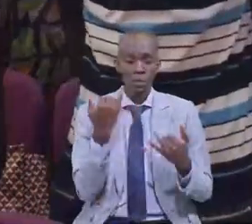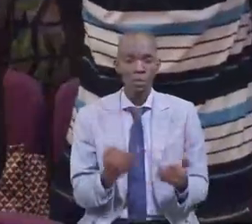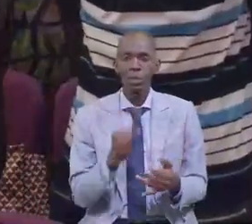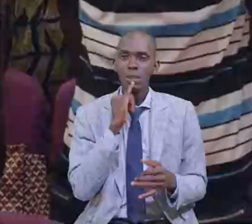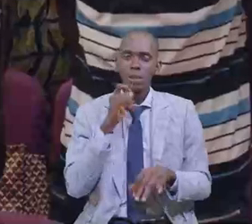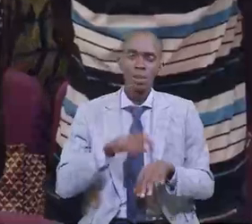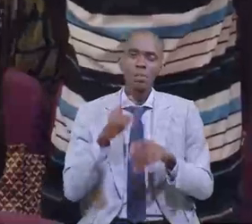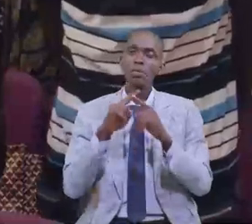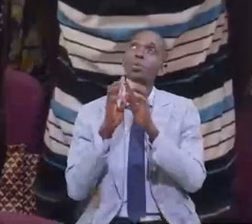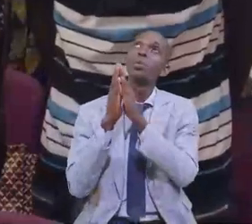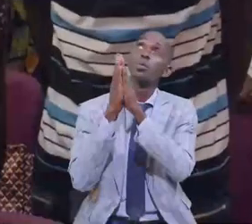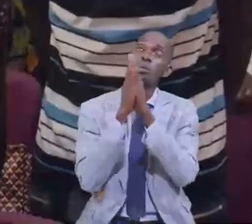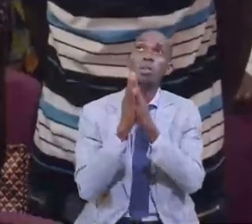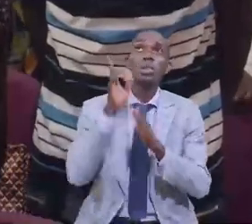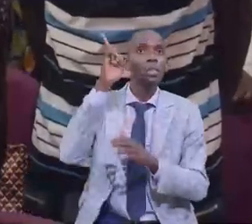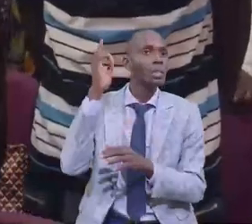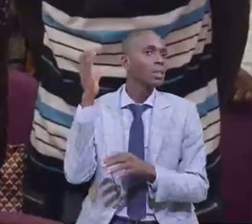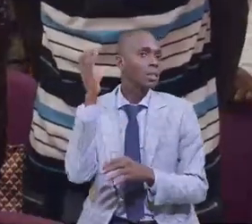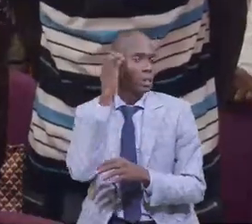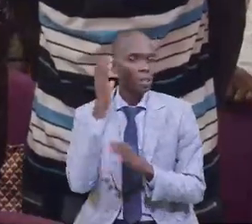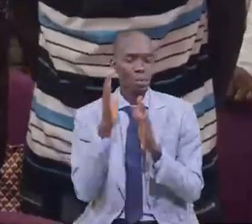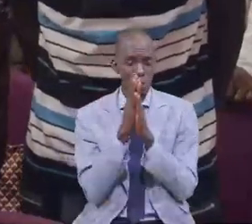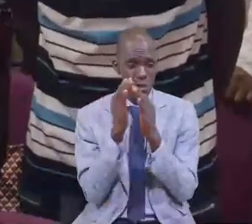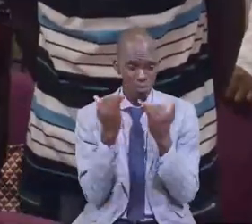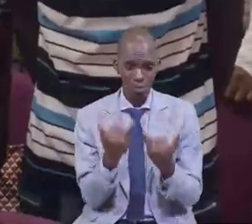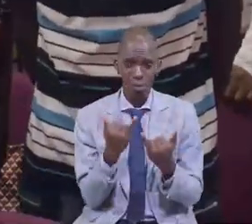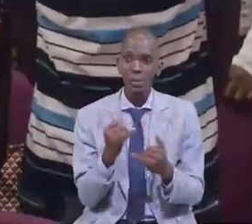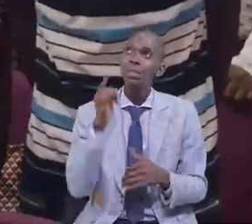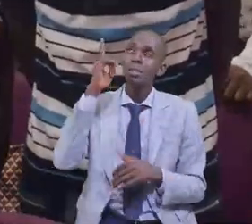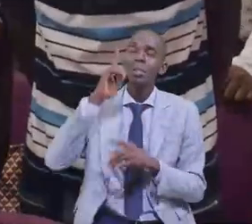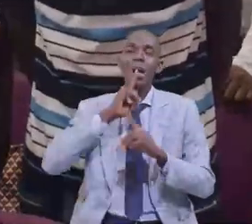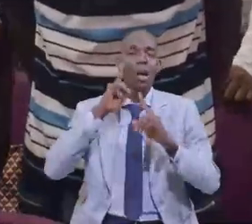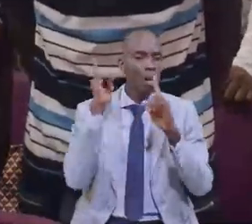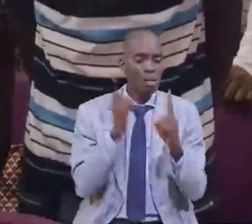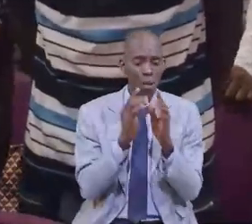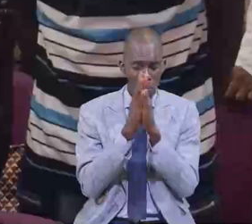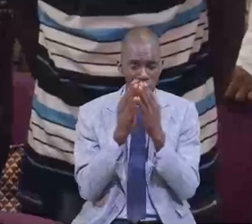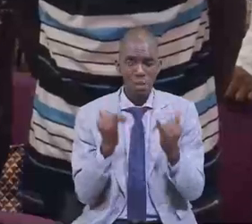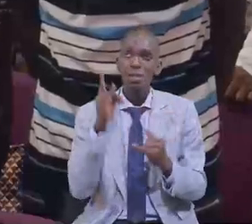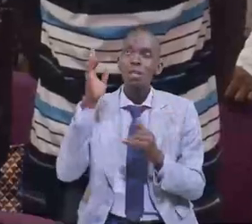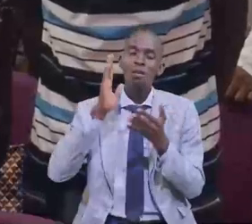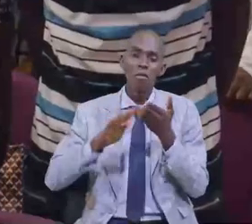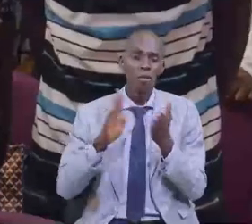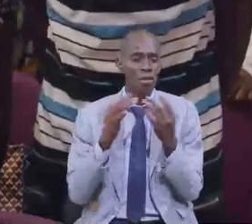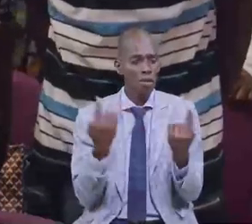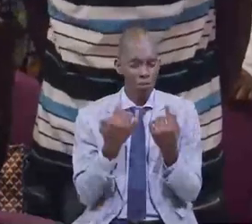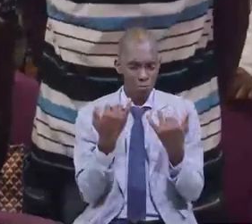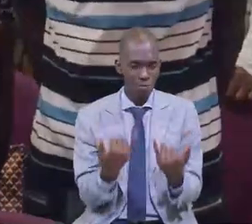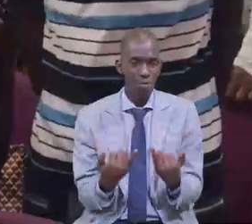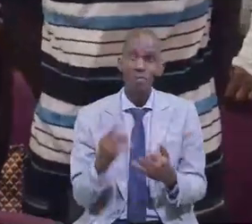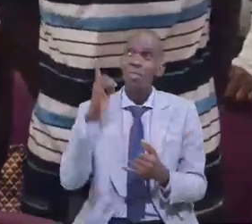le Seigneur. Et le Seigneur exauce les prières maintenant. Il pardonne les péchés maintenant.